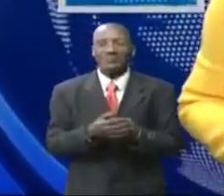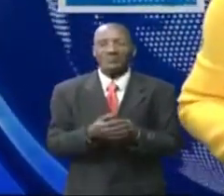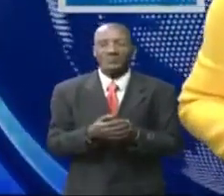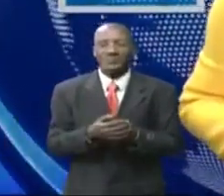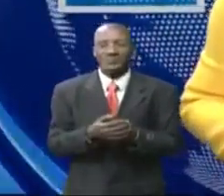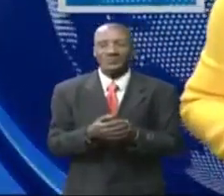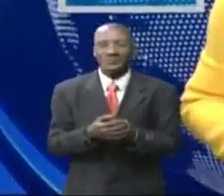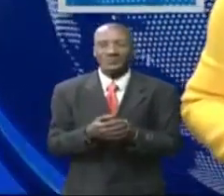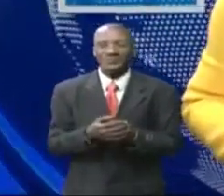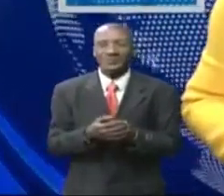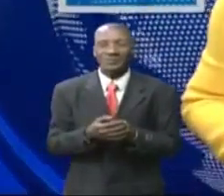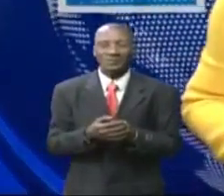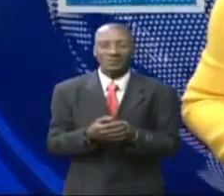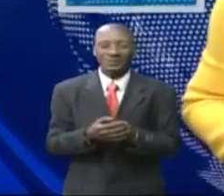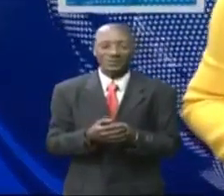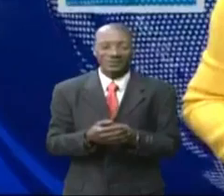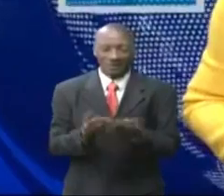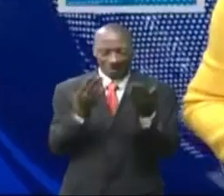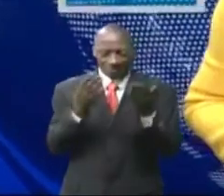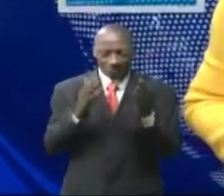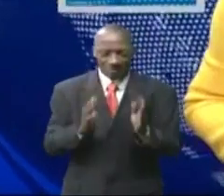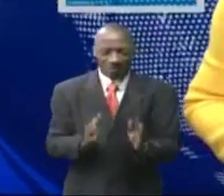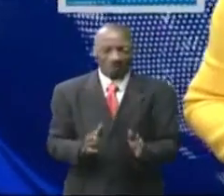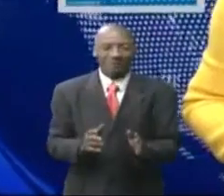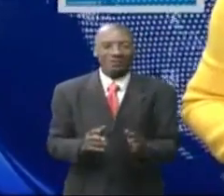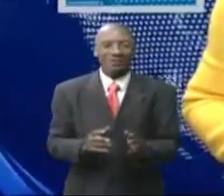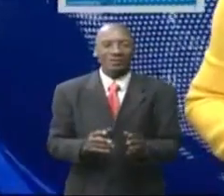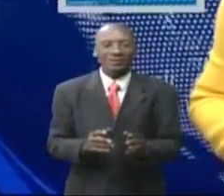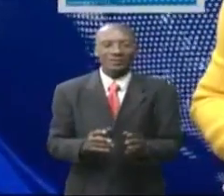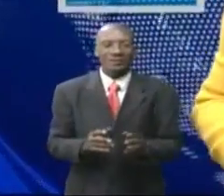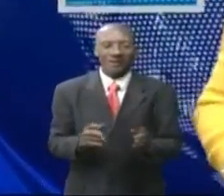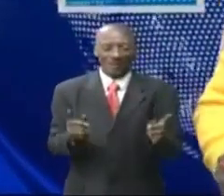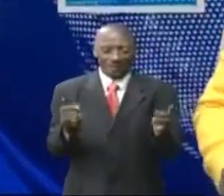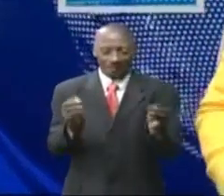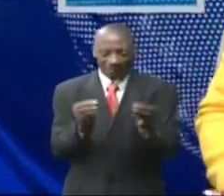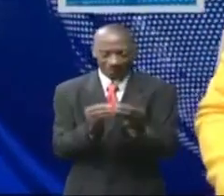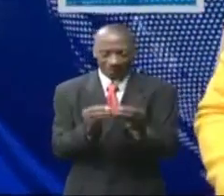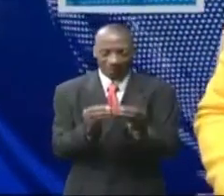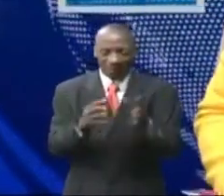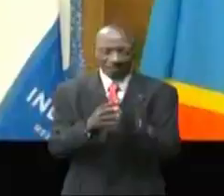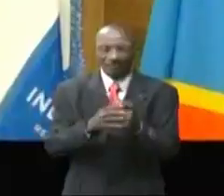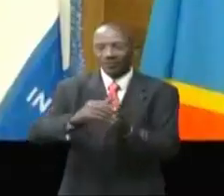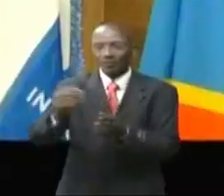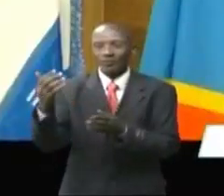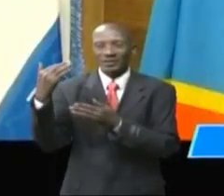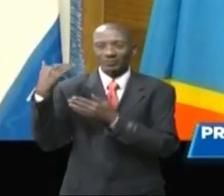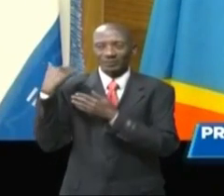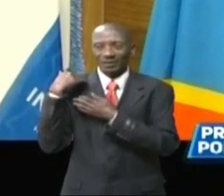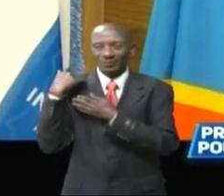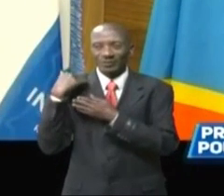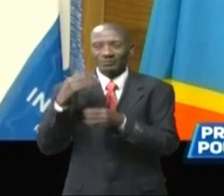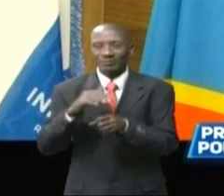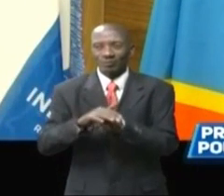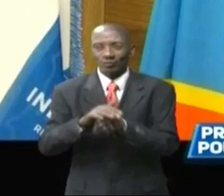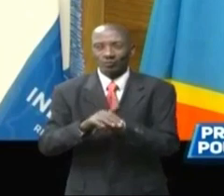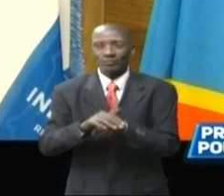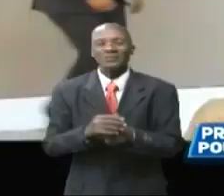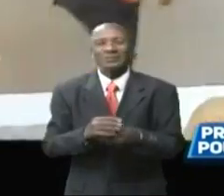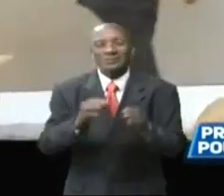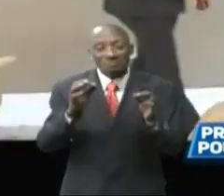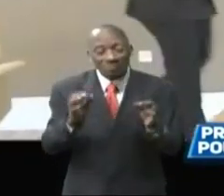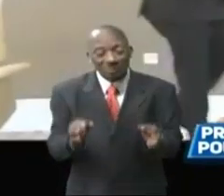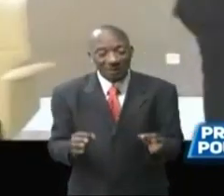représentation des étudiants du Congo. Tétis Samba, Jérès Tofunji. À quelques mois des